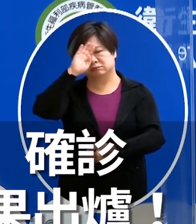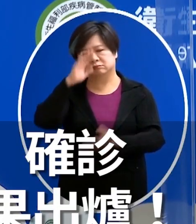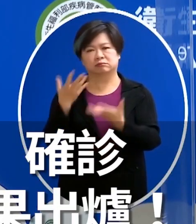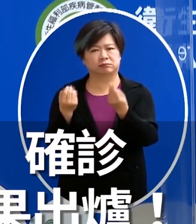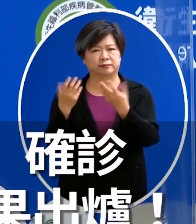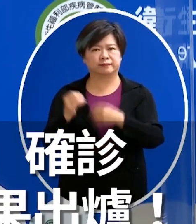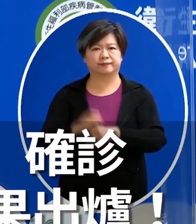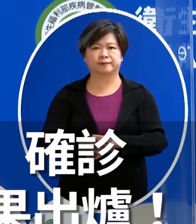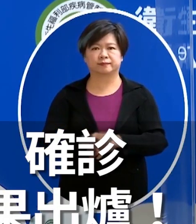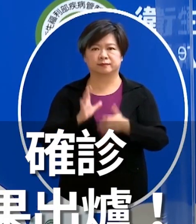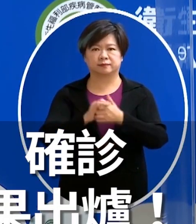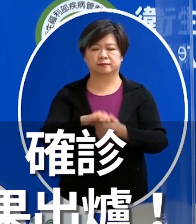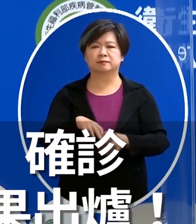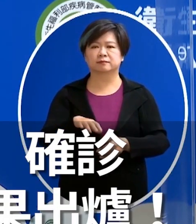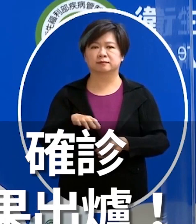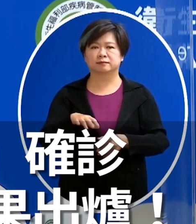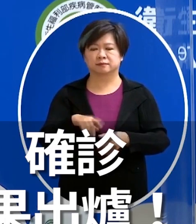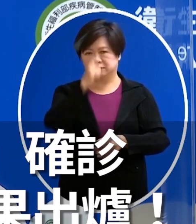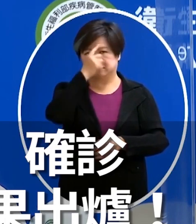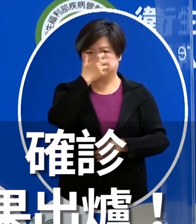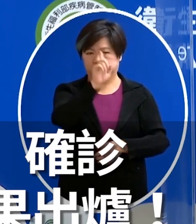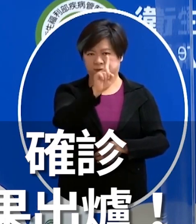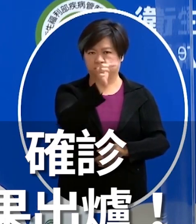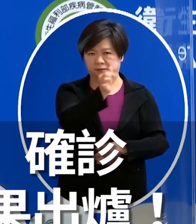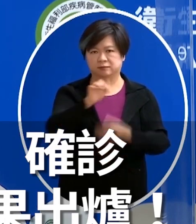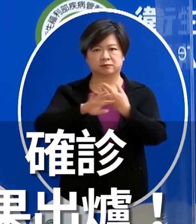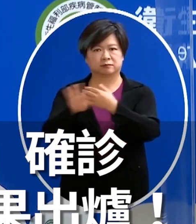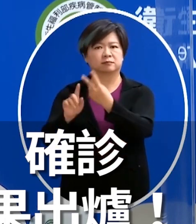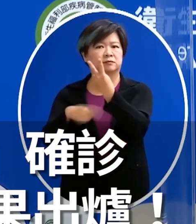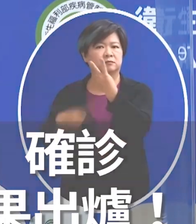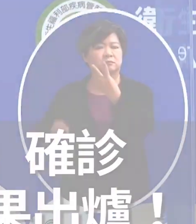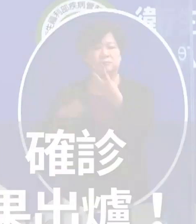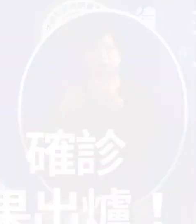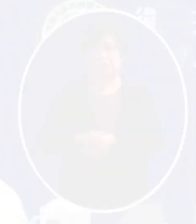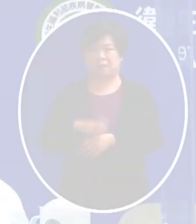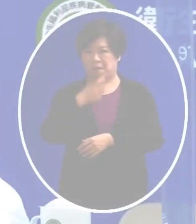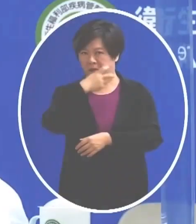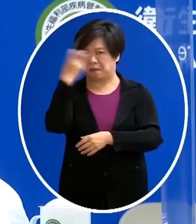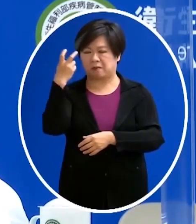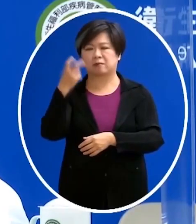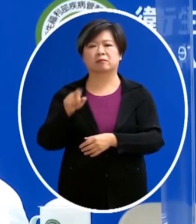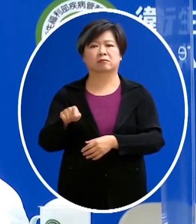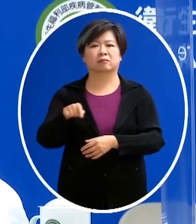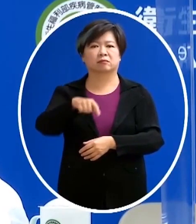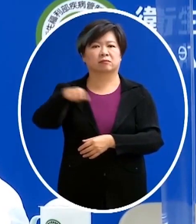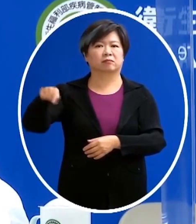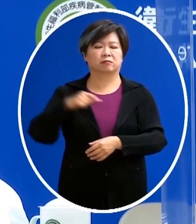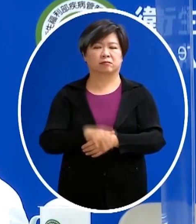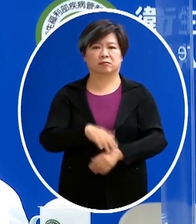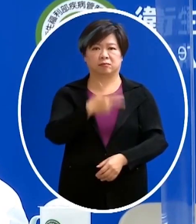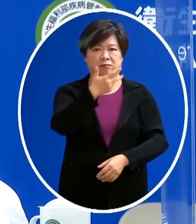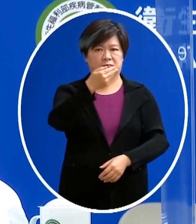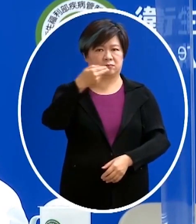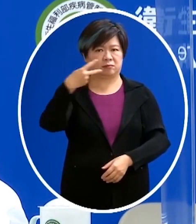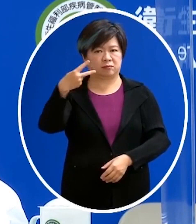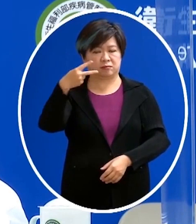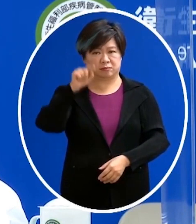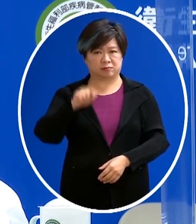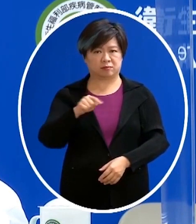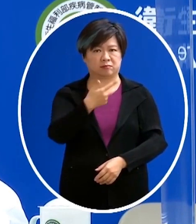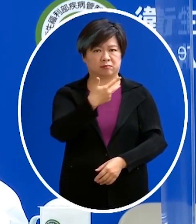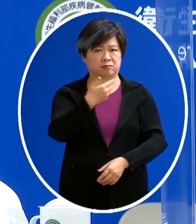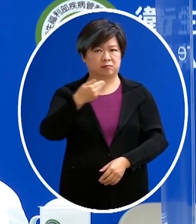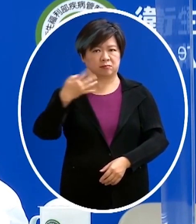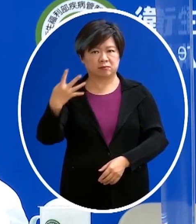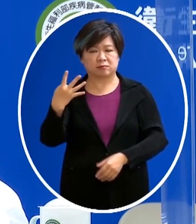就是一位是发烧是阳性，那两位是无症状哈被验出来。那792到794哈是